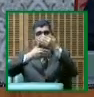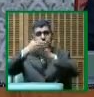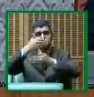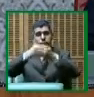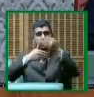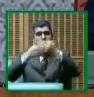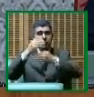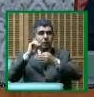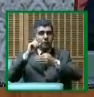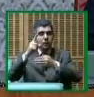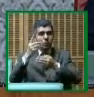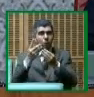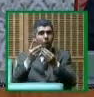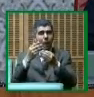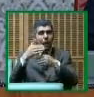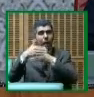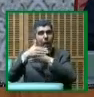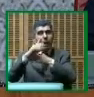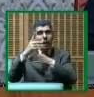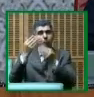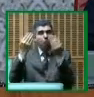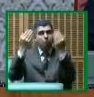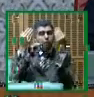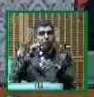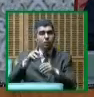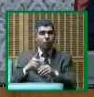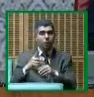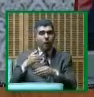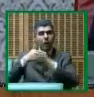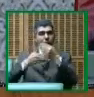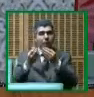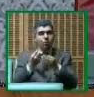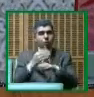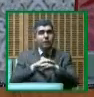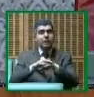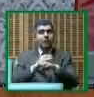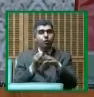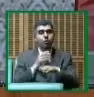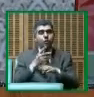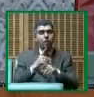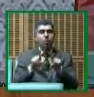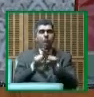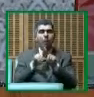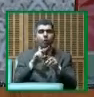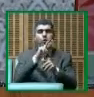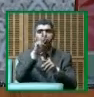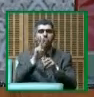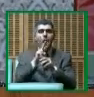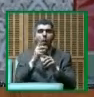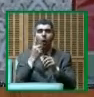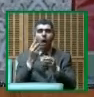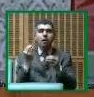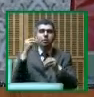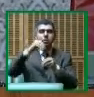بالسقوط بالمدن، والكلمة لأحد السادة الفريق الفيدرالي لبسط السؤال.